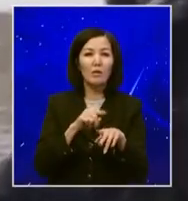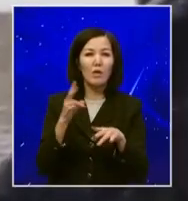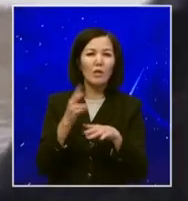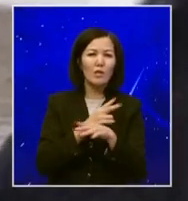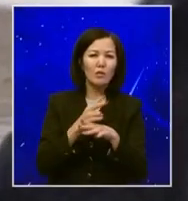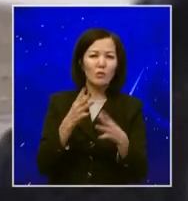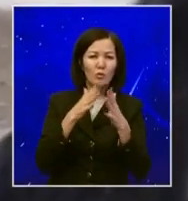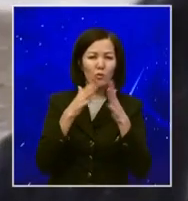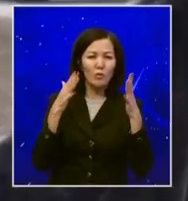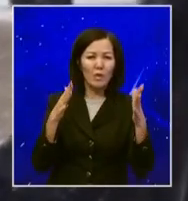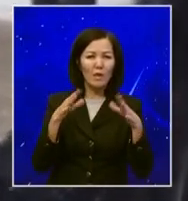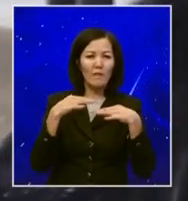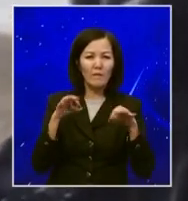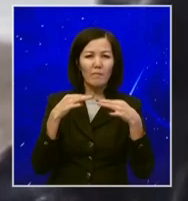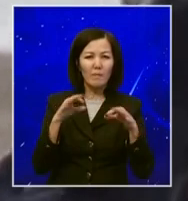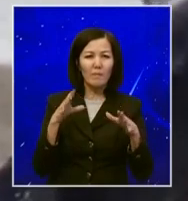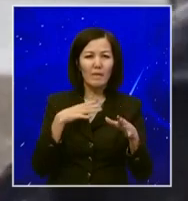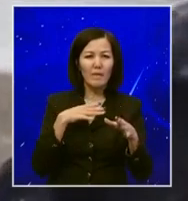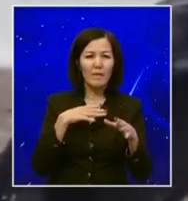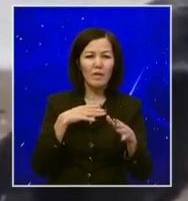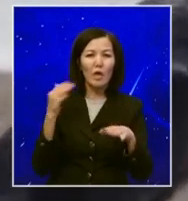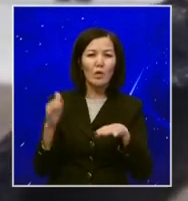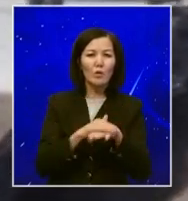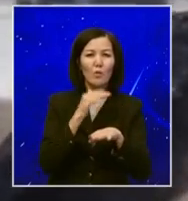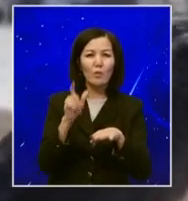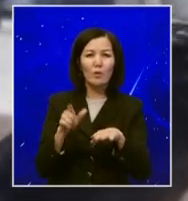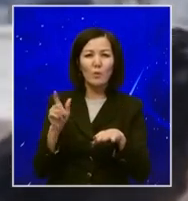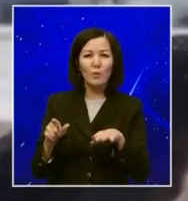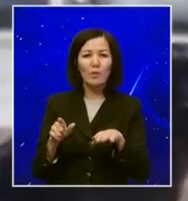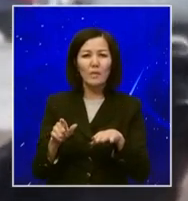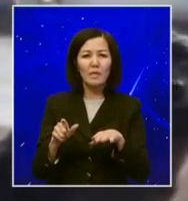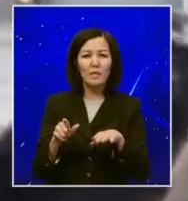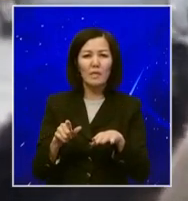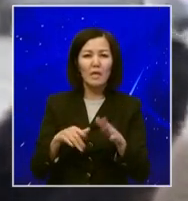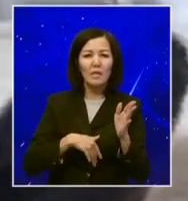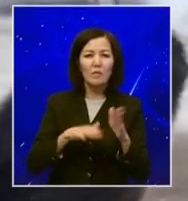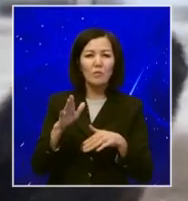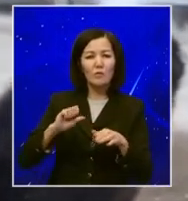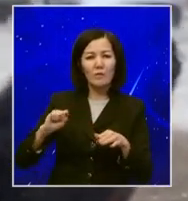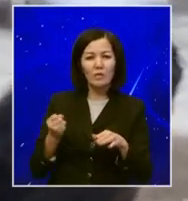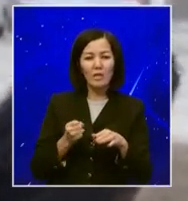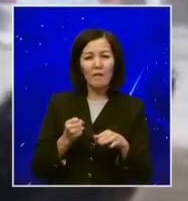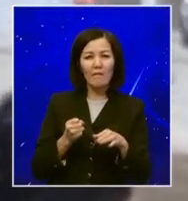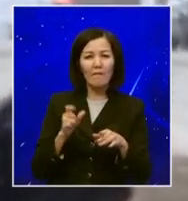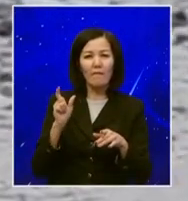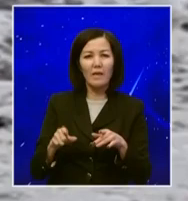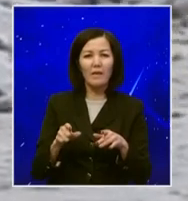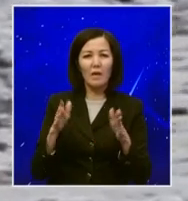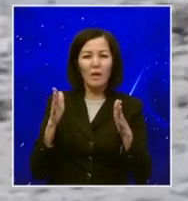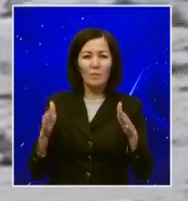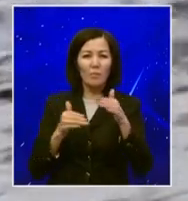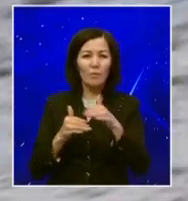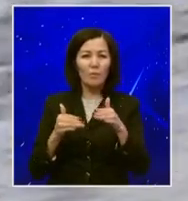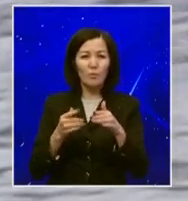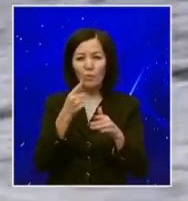черные крупногабаритные автомобили. Добрые люди даже соорудили для лучшего друга человека будку вдоль